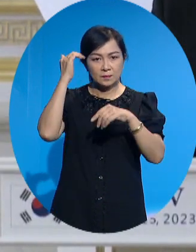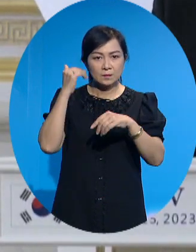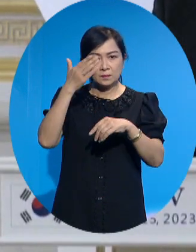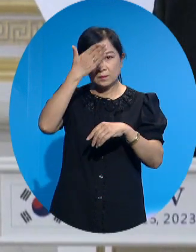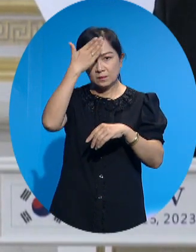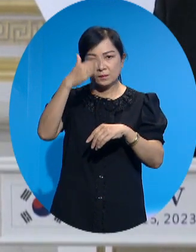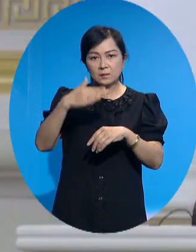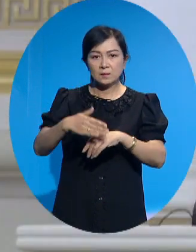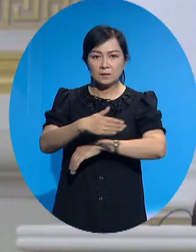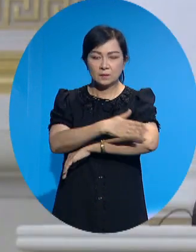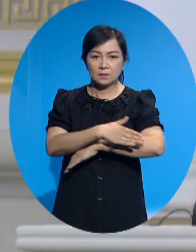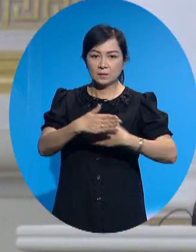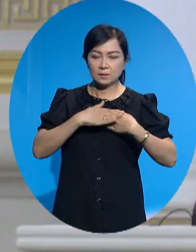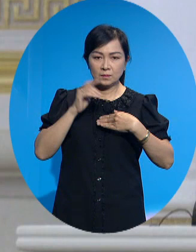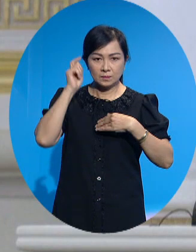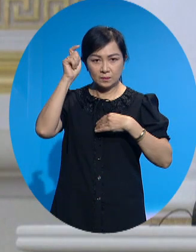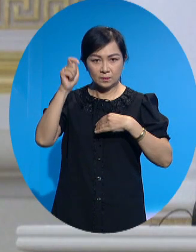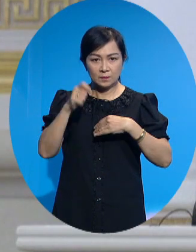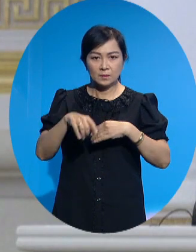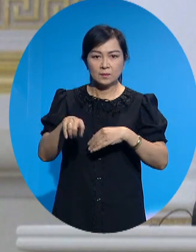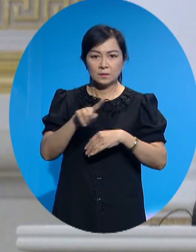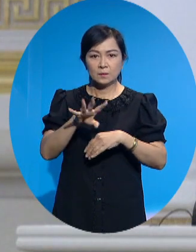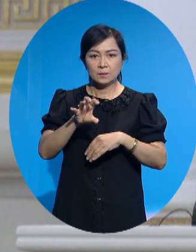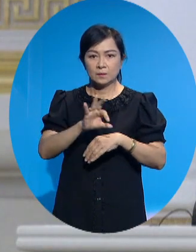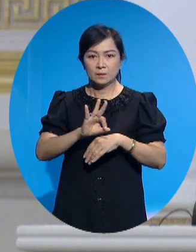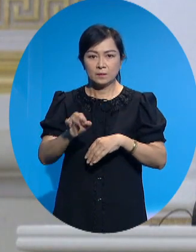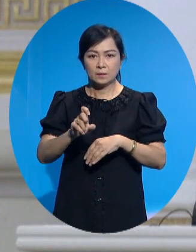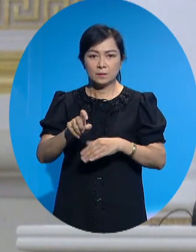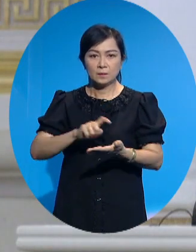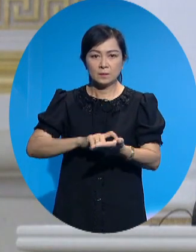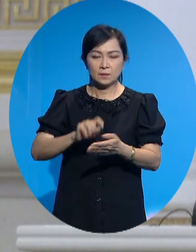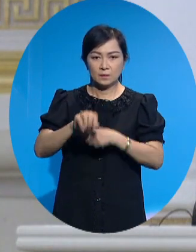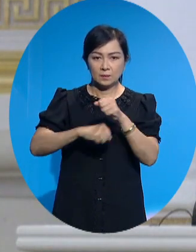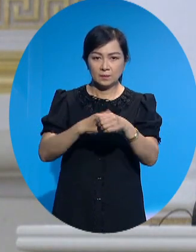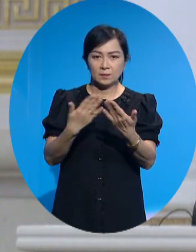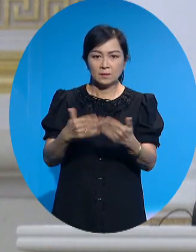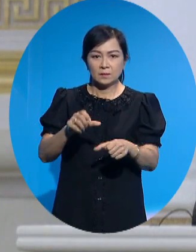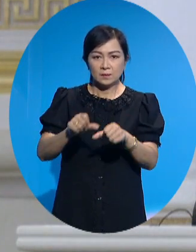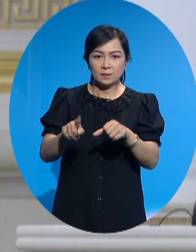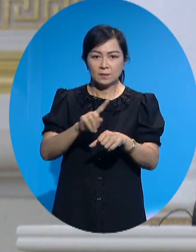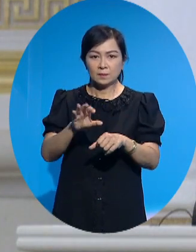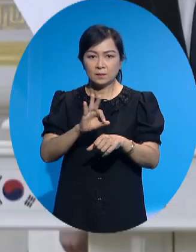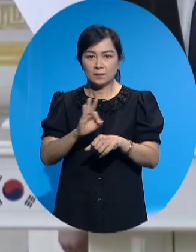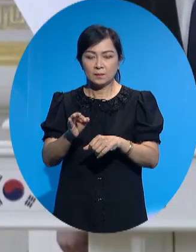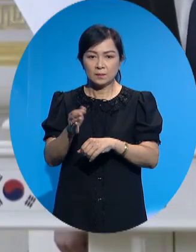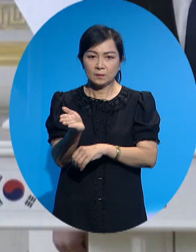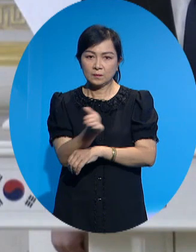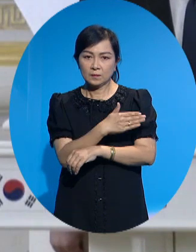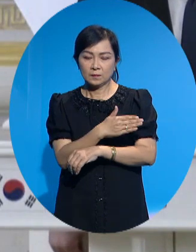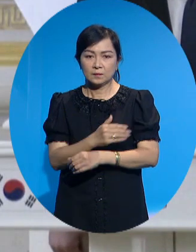biết sẽ tăng hỗ trợ nhân đạo cho Ukraine lên mức 150 triệu đô la Mỹ trong năm nay, so với mức 100 triệu của năm